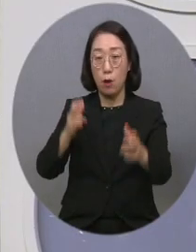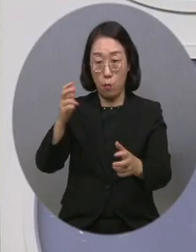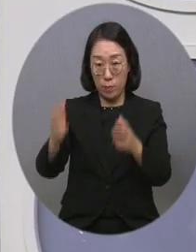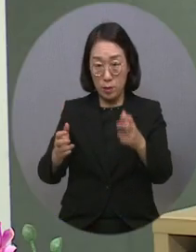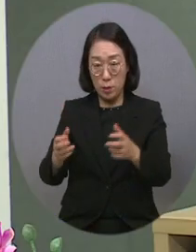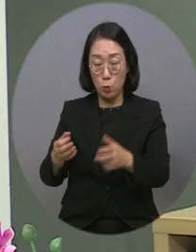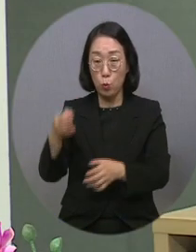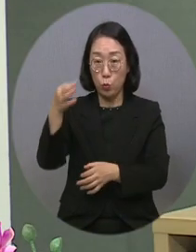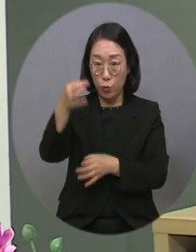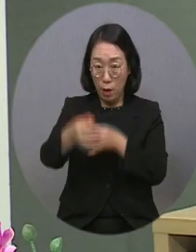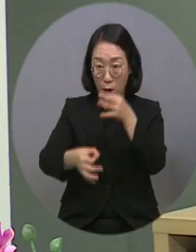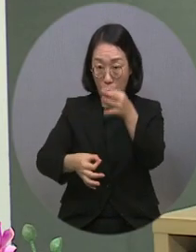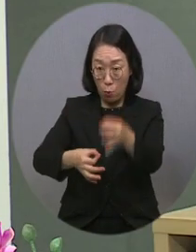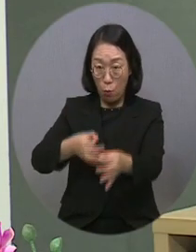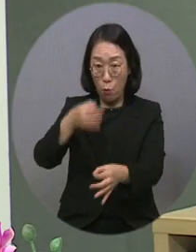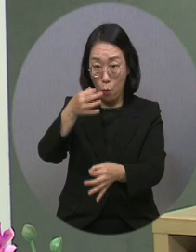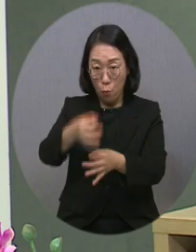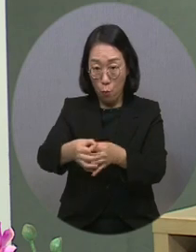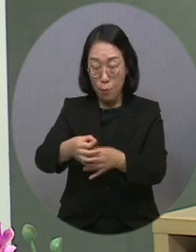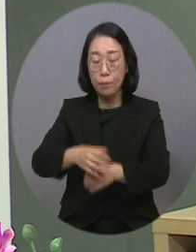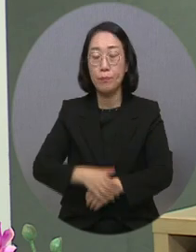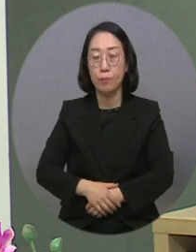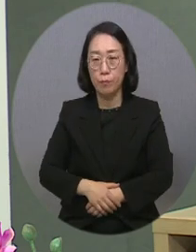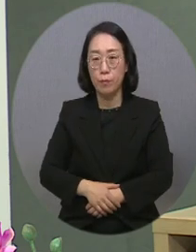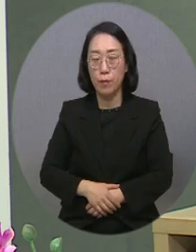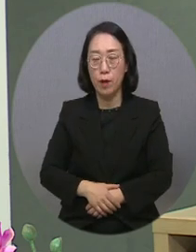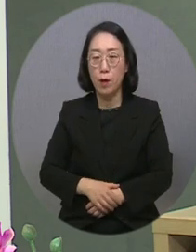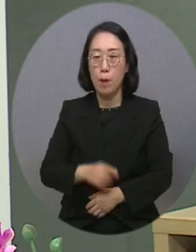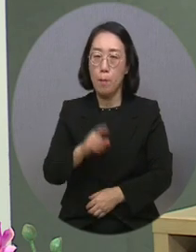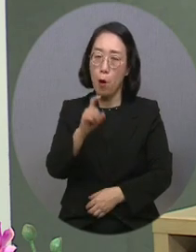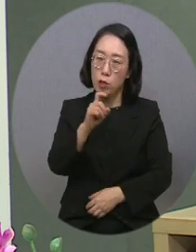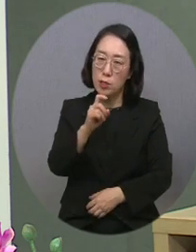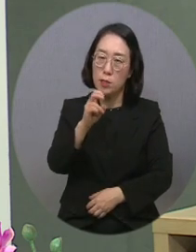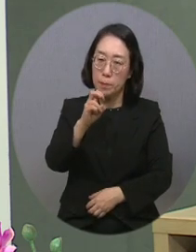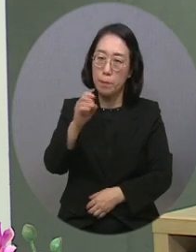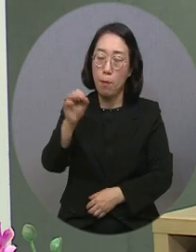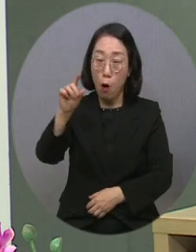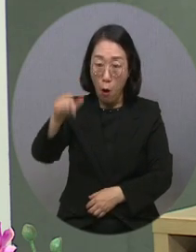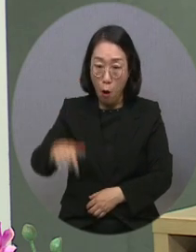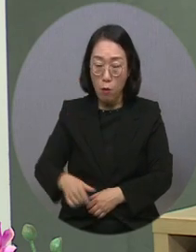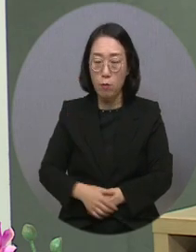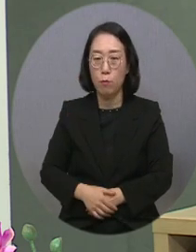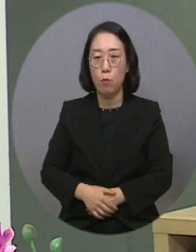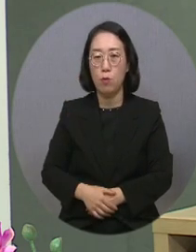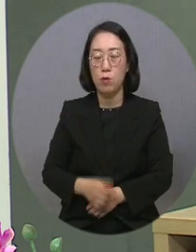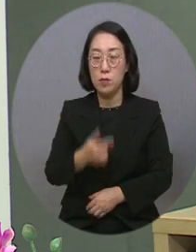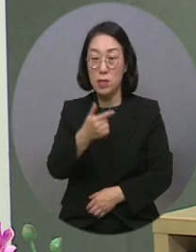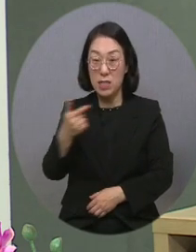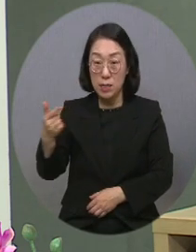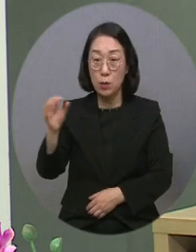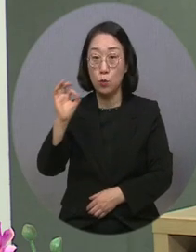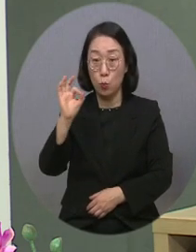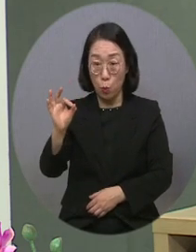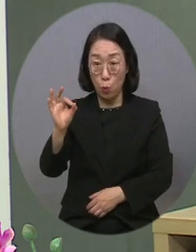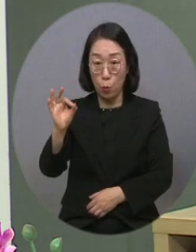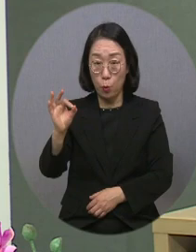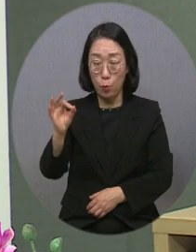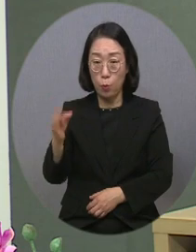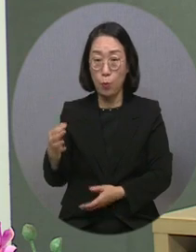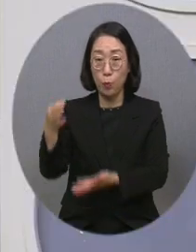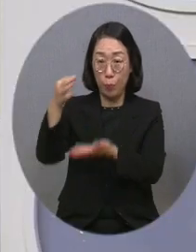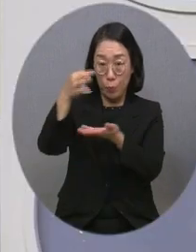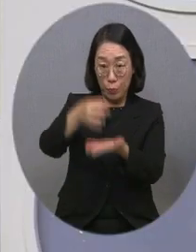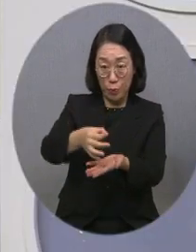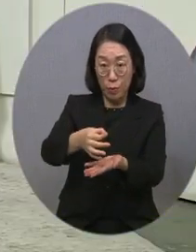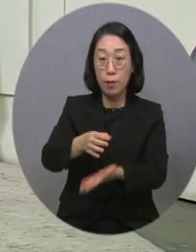해서 예. 몇십억에서부터 시작해서 몇백억, 네. 뭐 기천억까지 이렇게 예. 기증을 하신다 이렇게